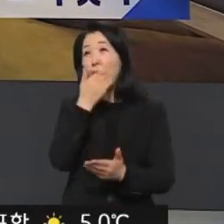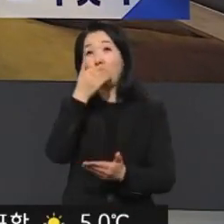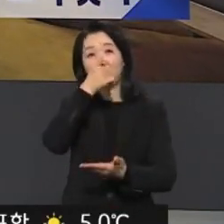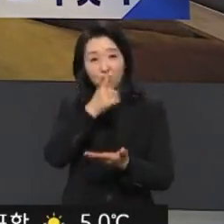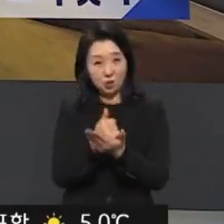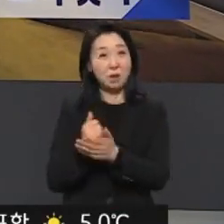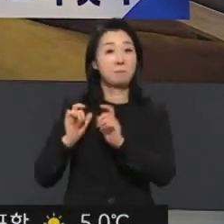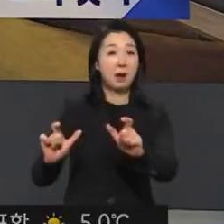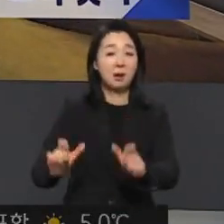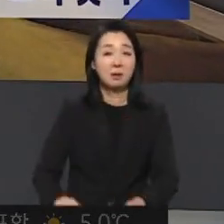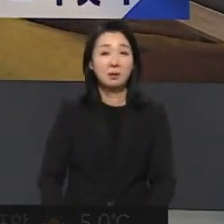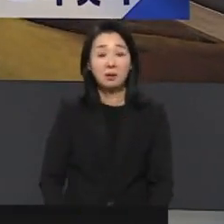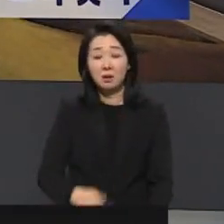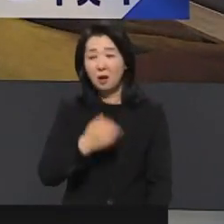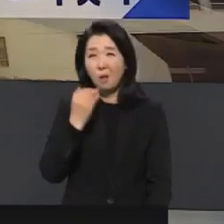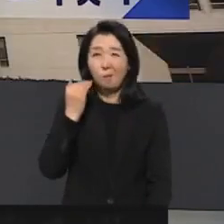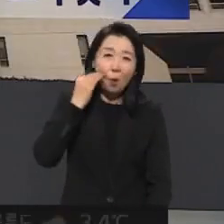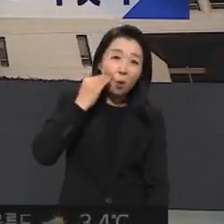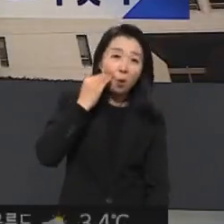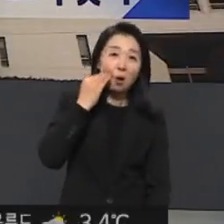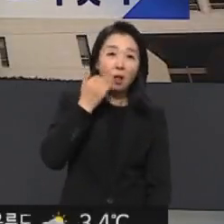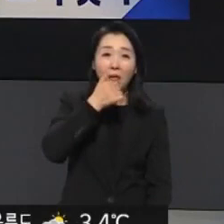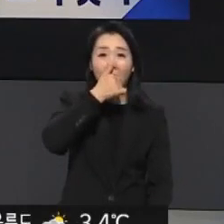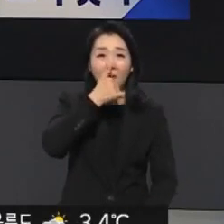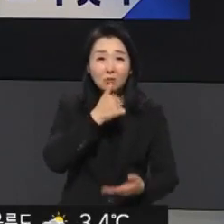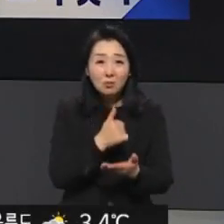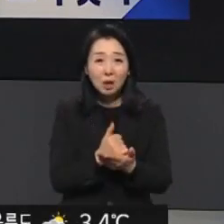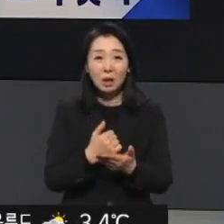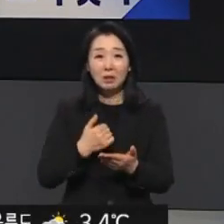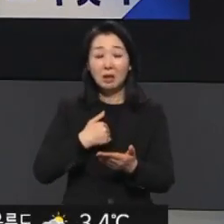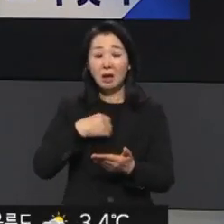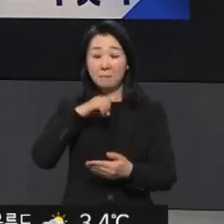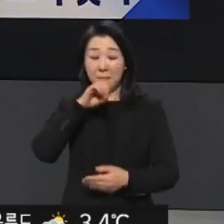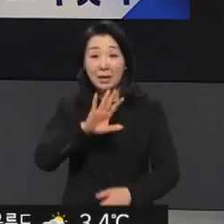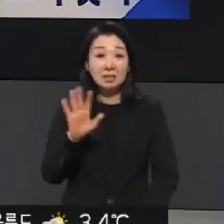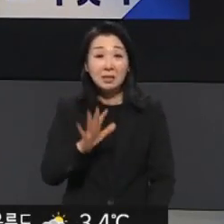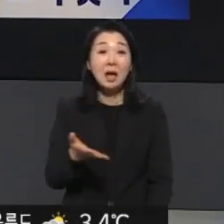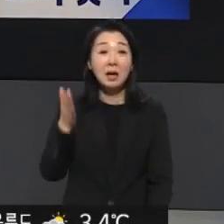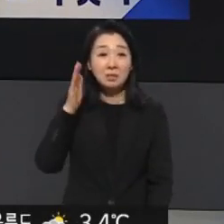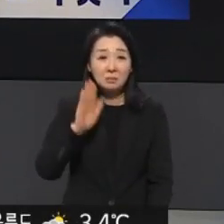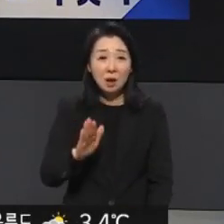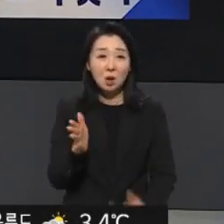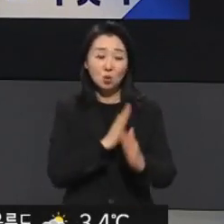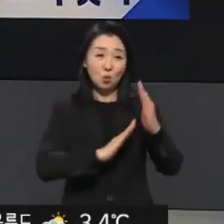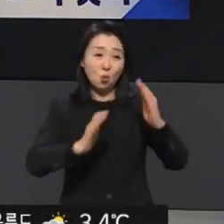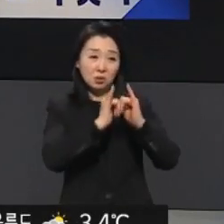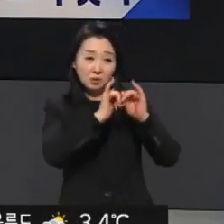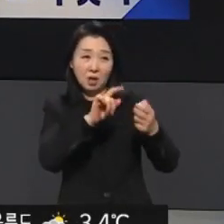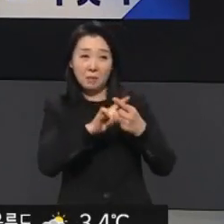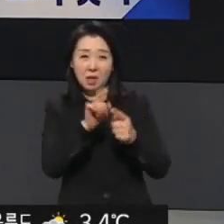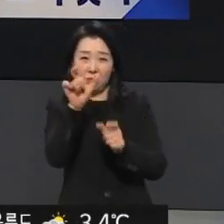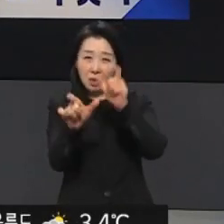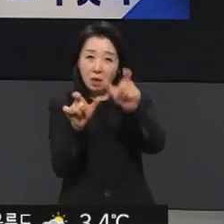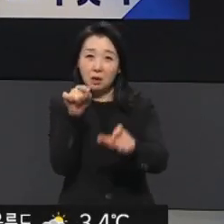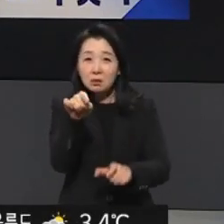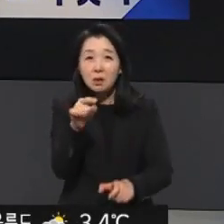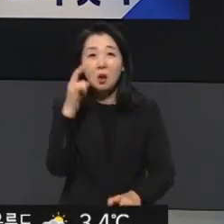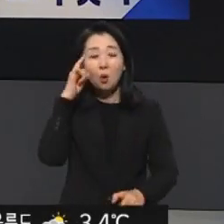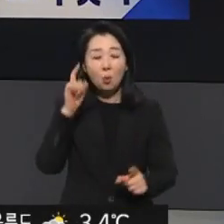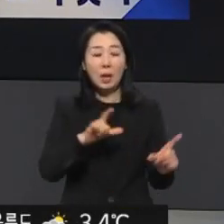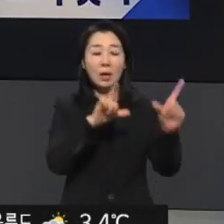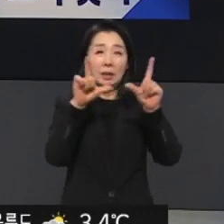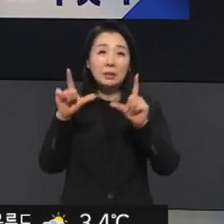성립된다고 본 겁니다. 이 모욕이 되는 만큼 제가 직접 언급하지는 않겠지만요. 공적 인물에 관한 댓글도 사생활